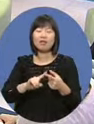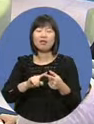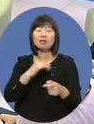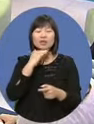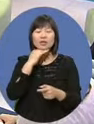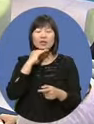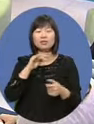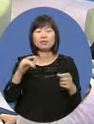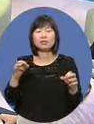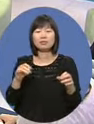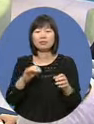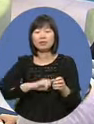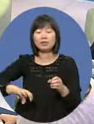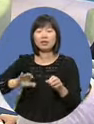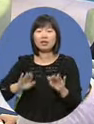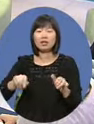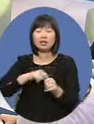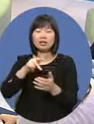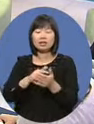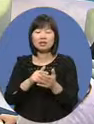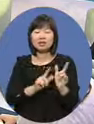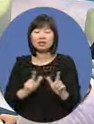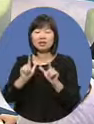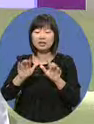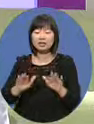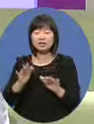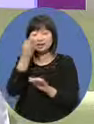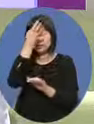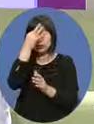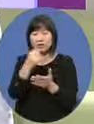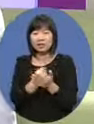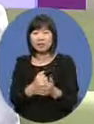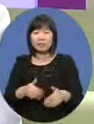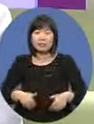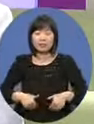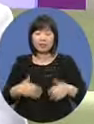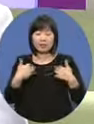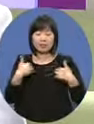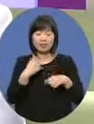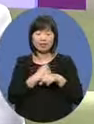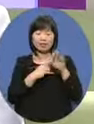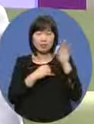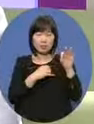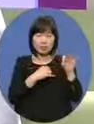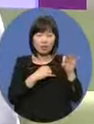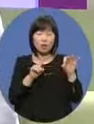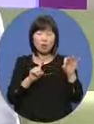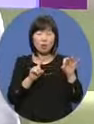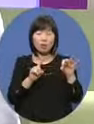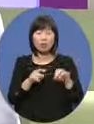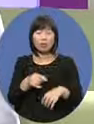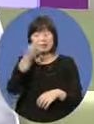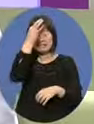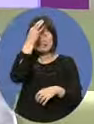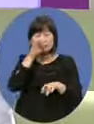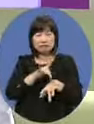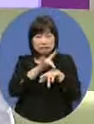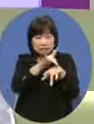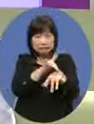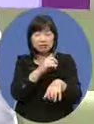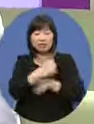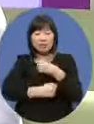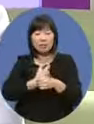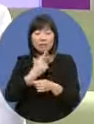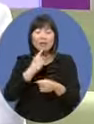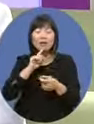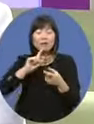버리고 현실에서 살아나갈 수 있는 현실 기능을 좀 가져야 되는데요. 네. 이제 게임이라는 건 비비디 바비디 부입니다. 내 마음대로 되라이 얍